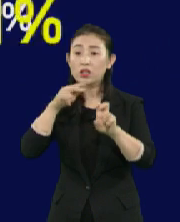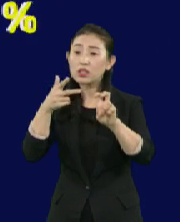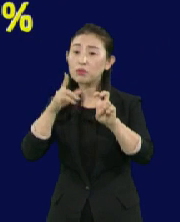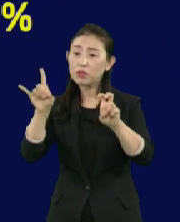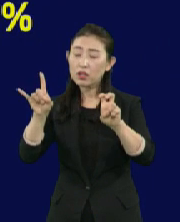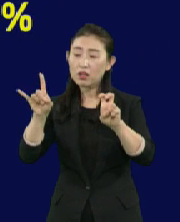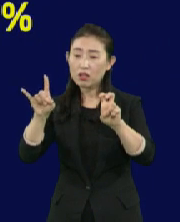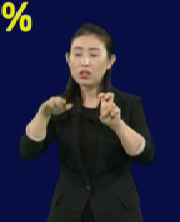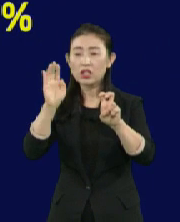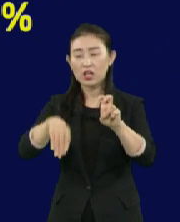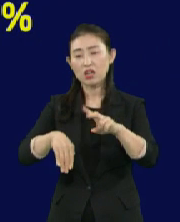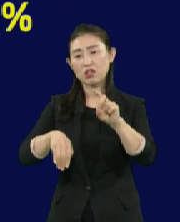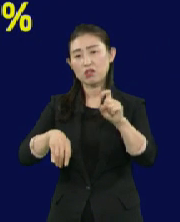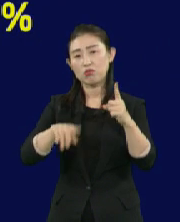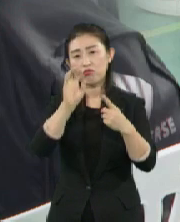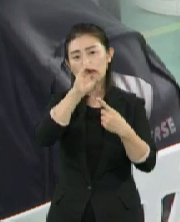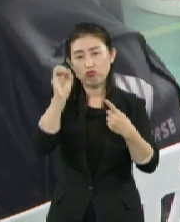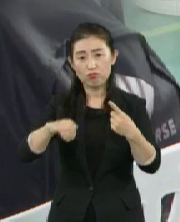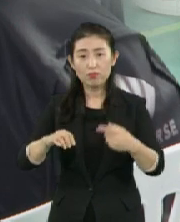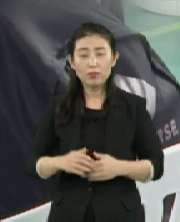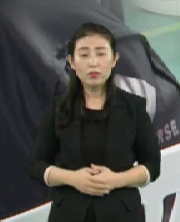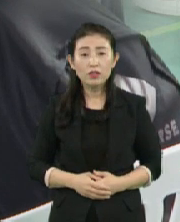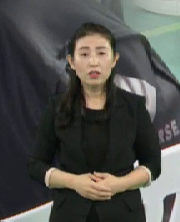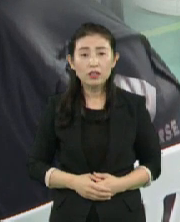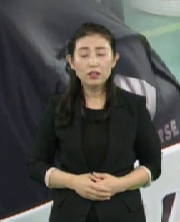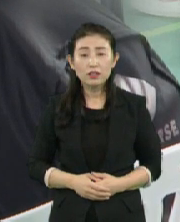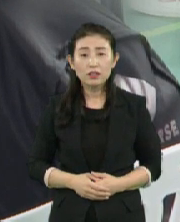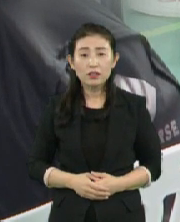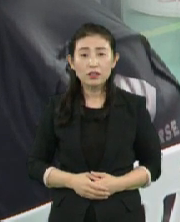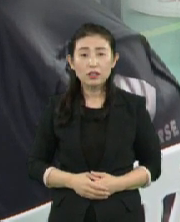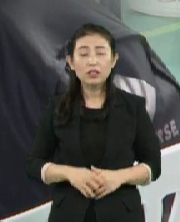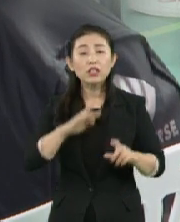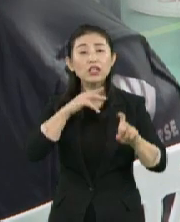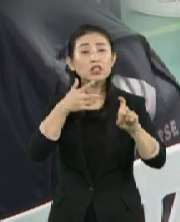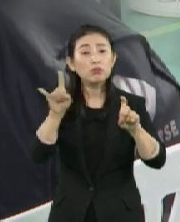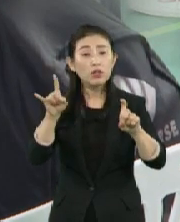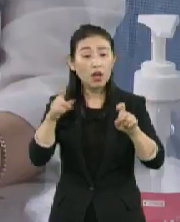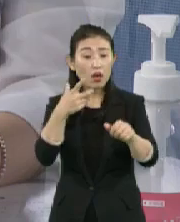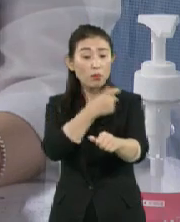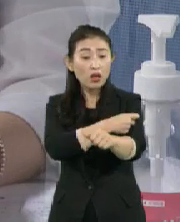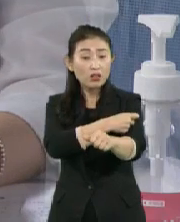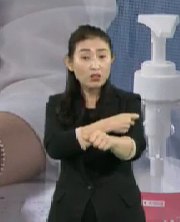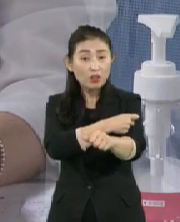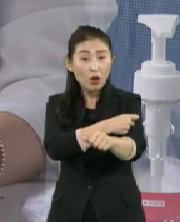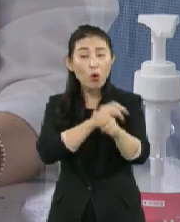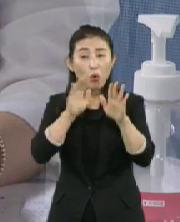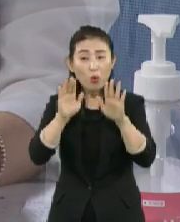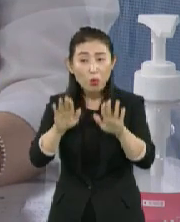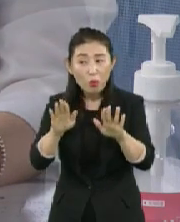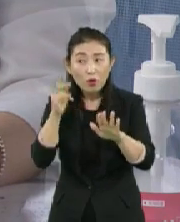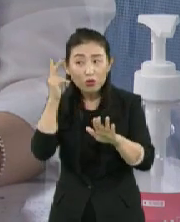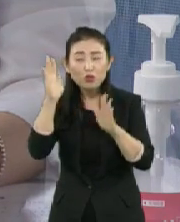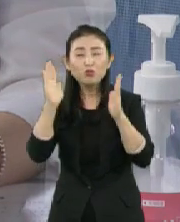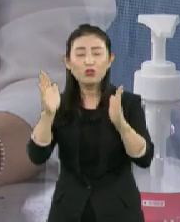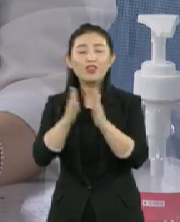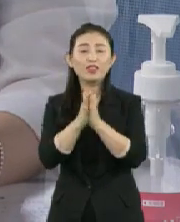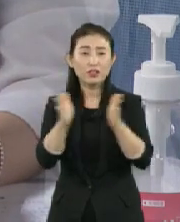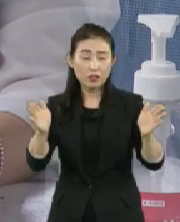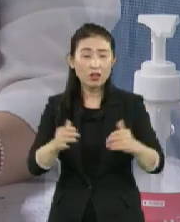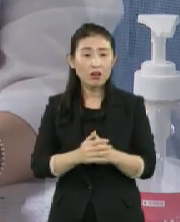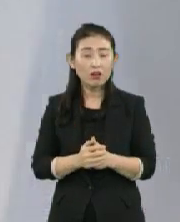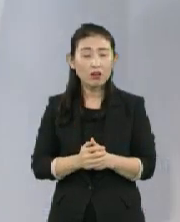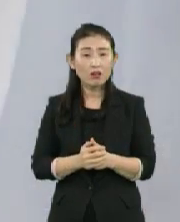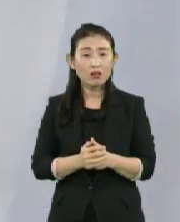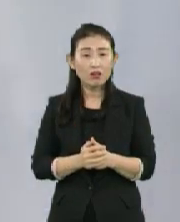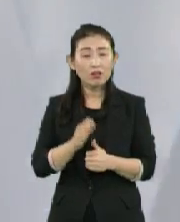20대가 21%를 차지하고 있습니다. 방역당국은 10대들의 백신 접종이 이번 주부터 본격화된 만큼